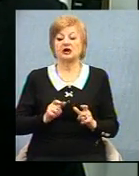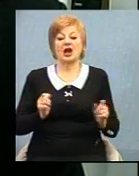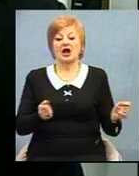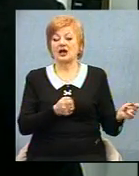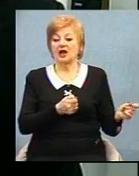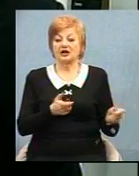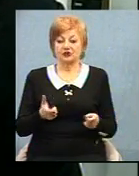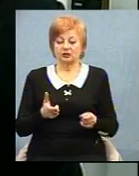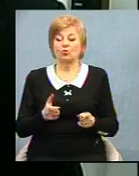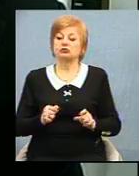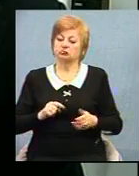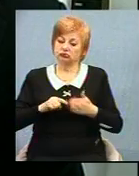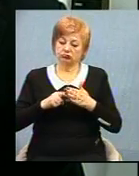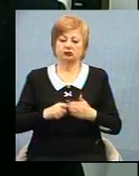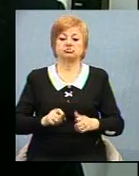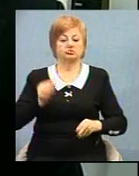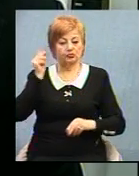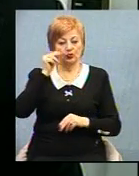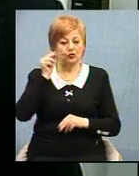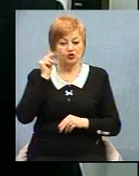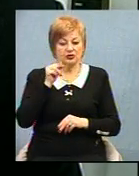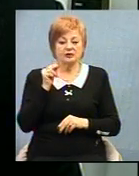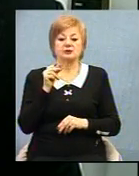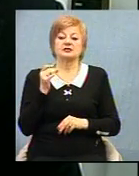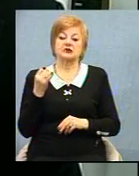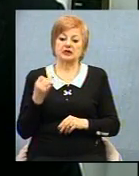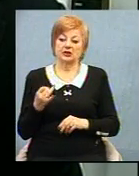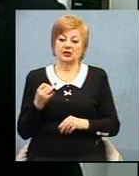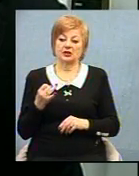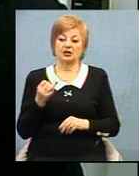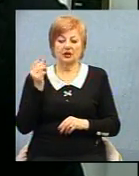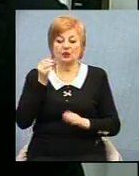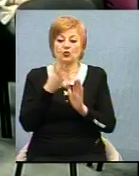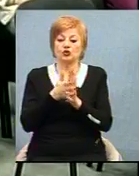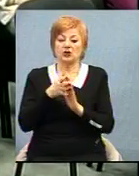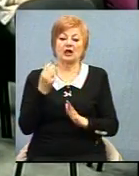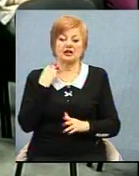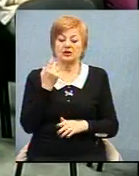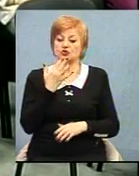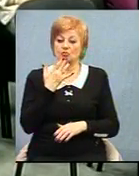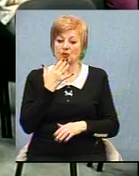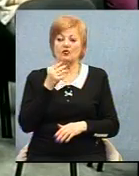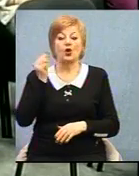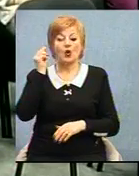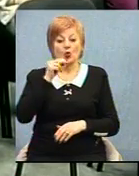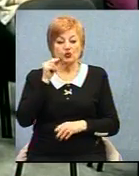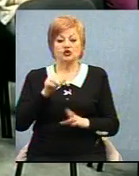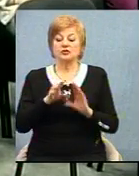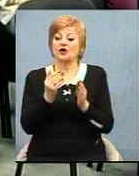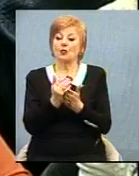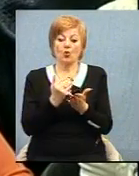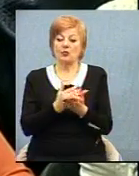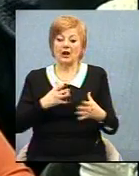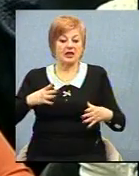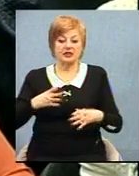готові наполегливо навчатися і вивчати англійську мову. Вивчення англійської у рамках програми не